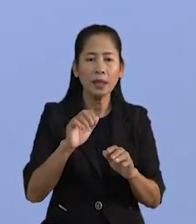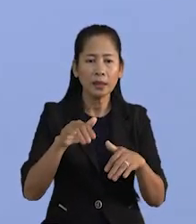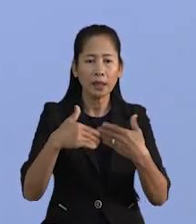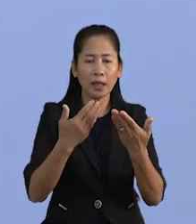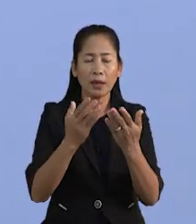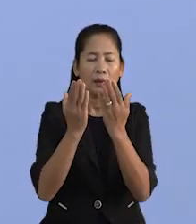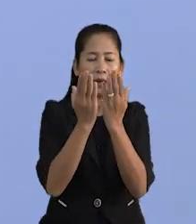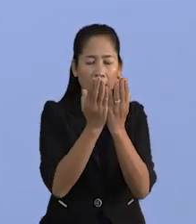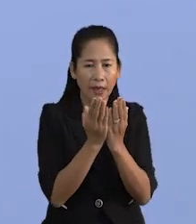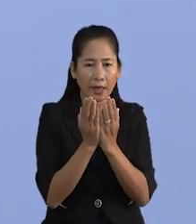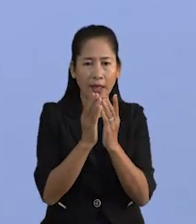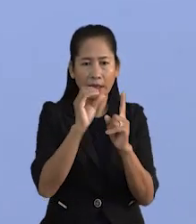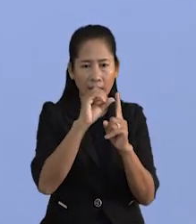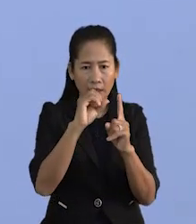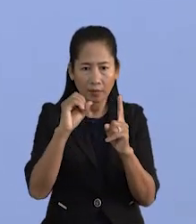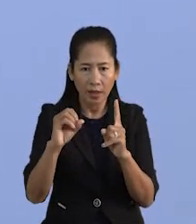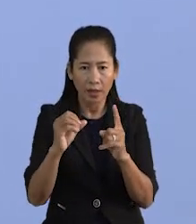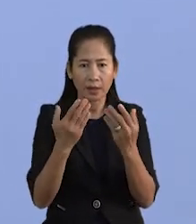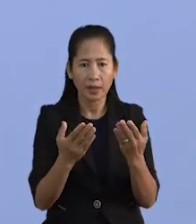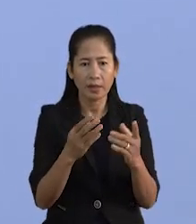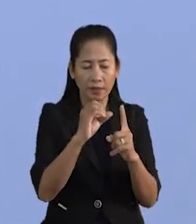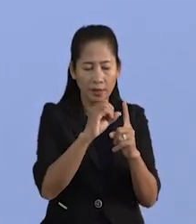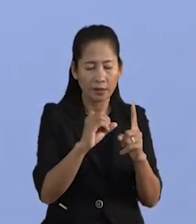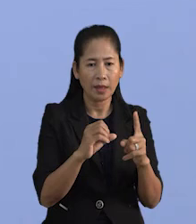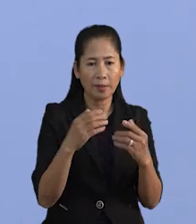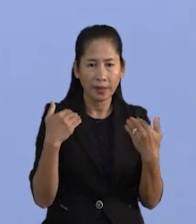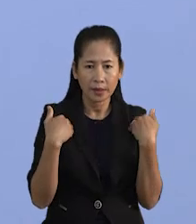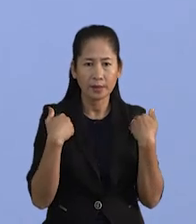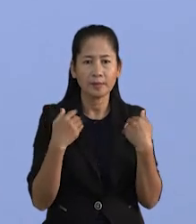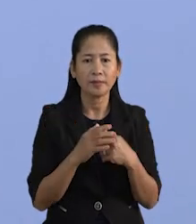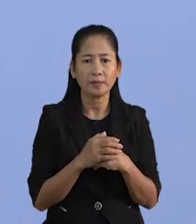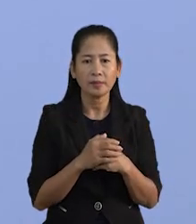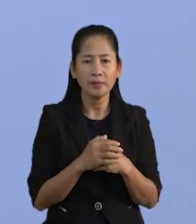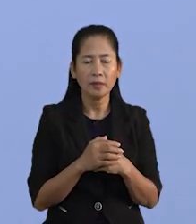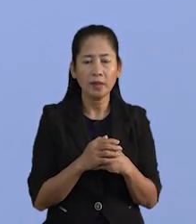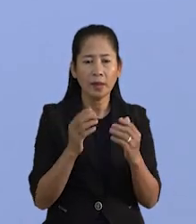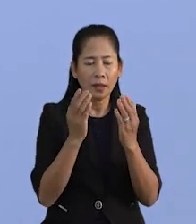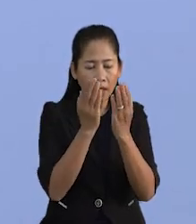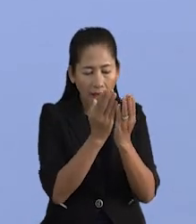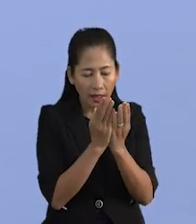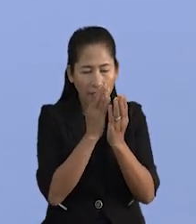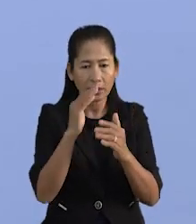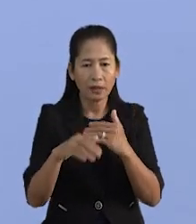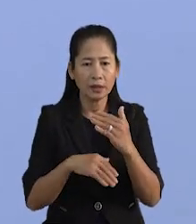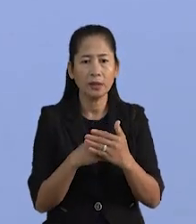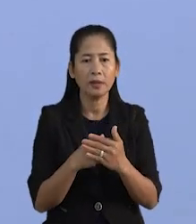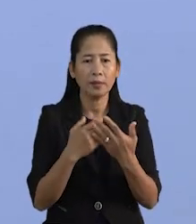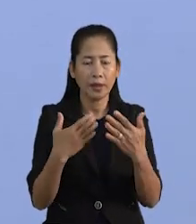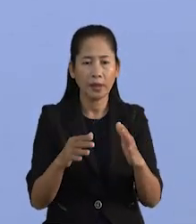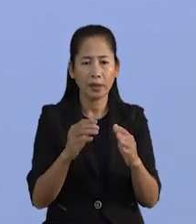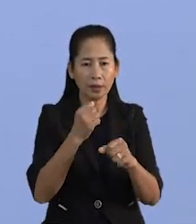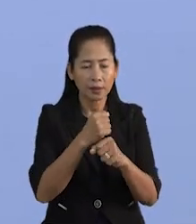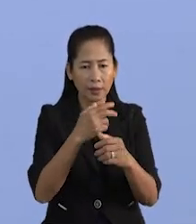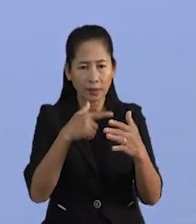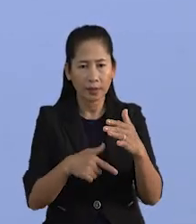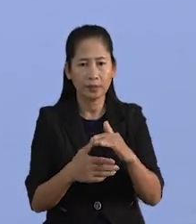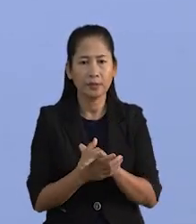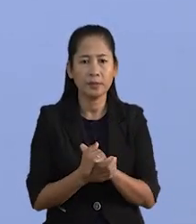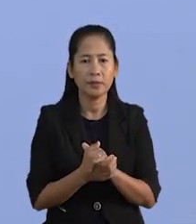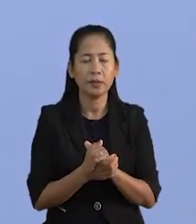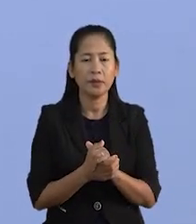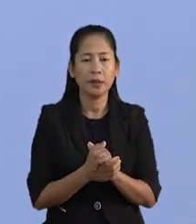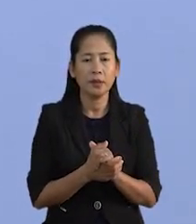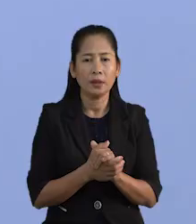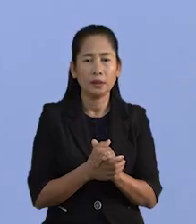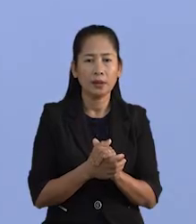ឲ្យកូនអានលបះបាទនេះមានលបះនៅក្នុងហ្នឹងណាកូនណាបាទអានលបះទាំងអស់នេះរួចហើយកូនធ្វើអ្វីបាទ